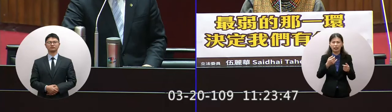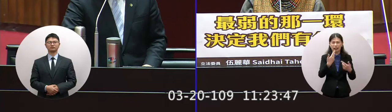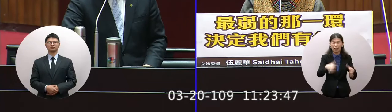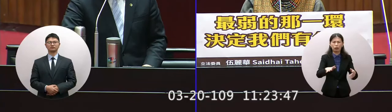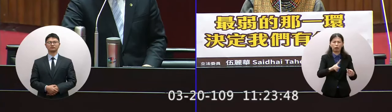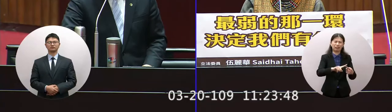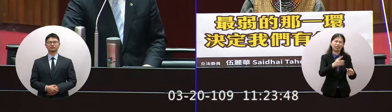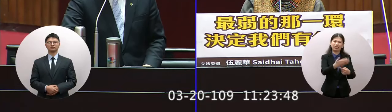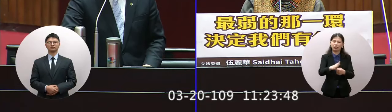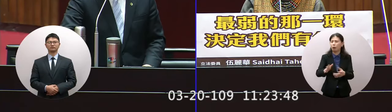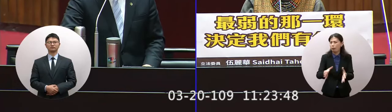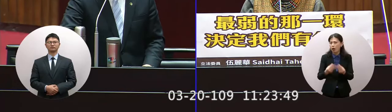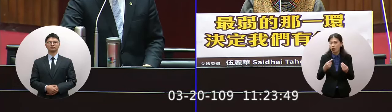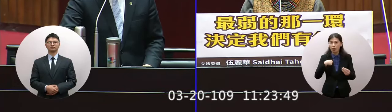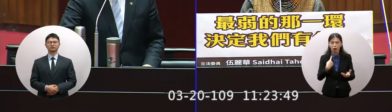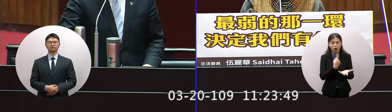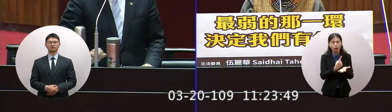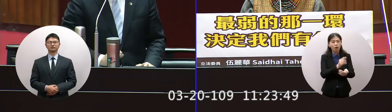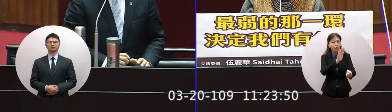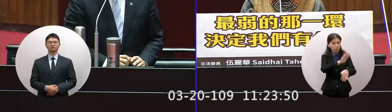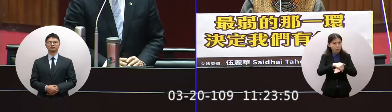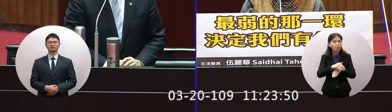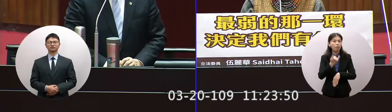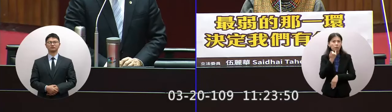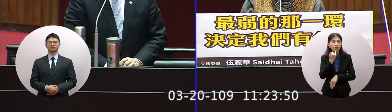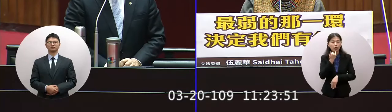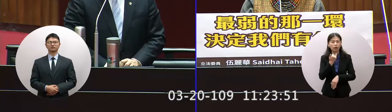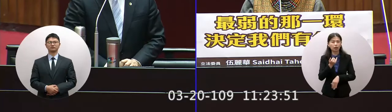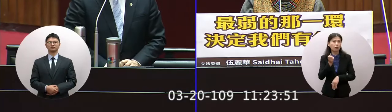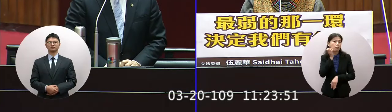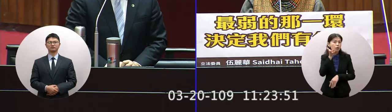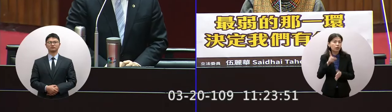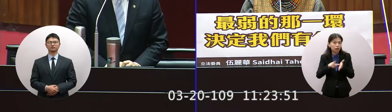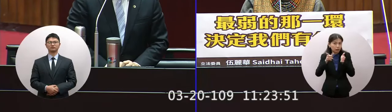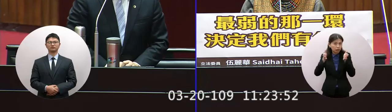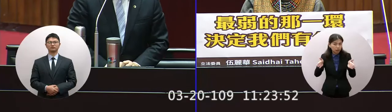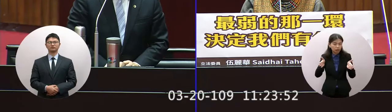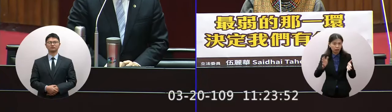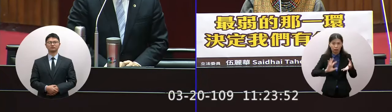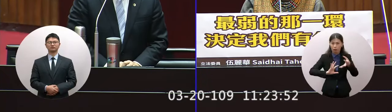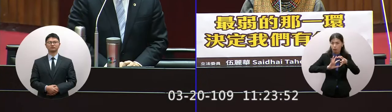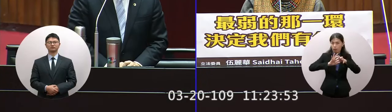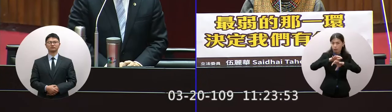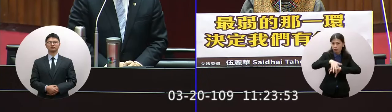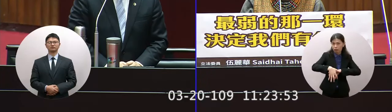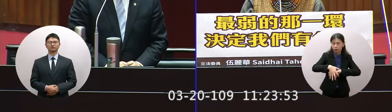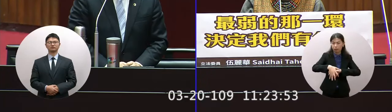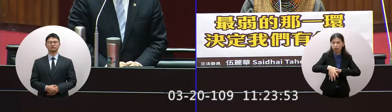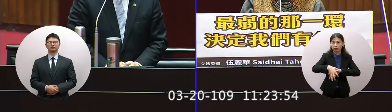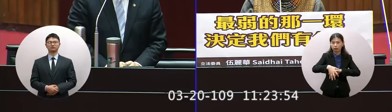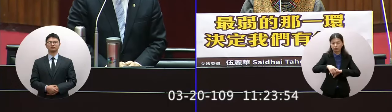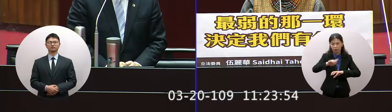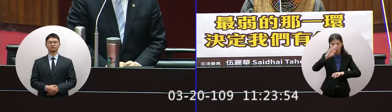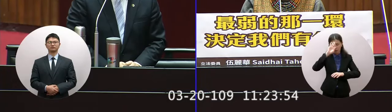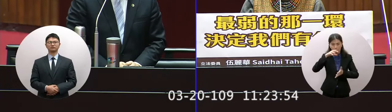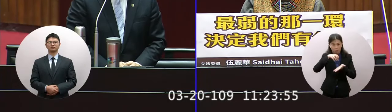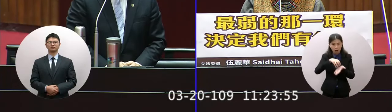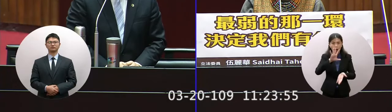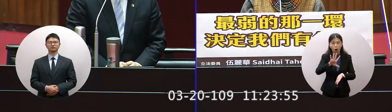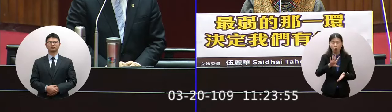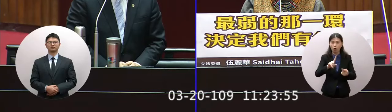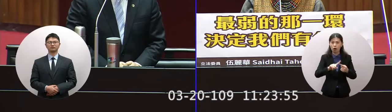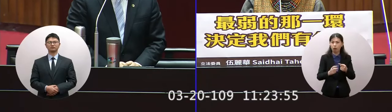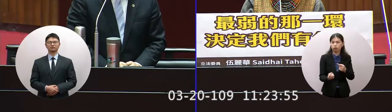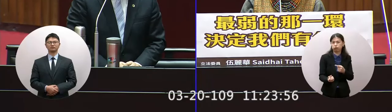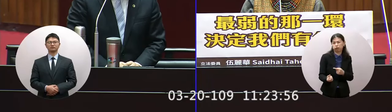命，因为我们看到疫情发生以来这4个月，全球的这样的一个确诊病例已经